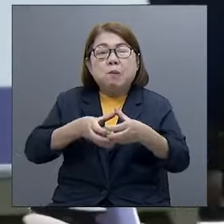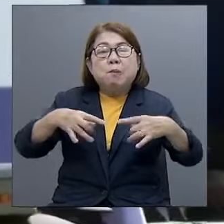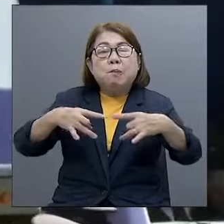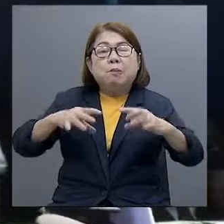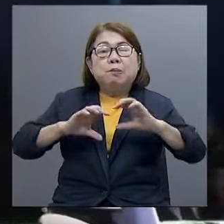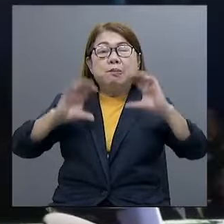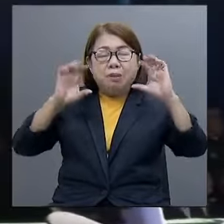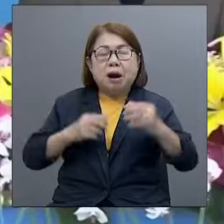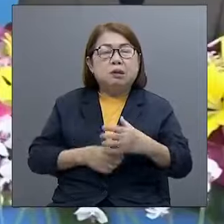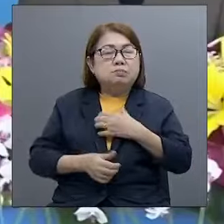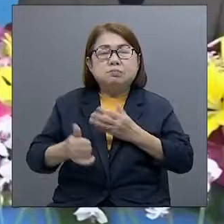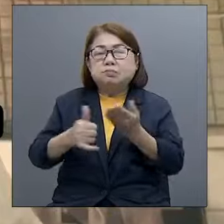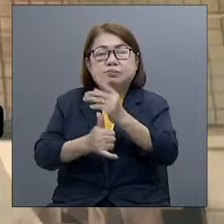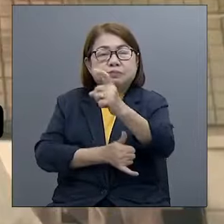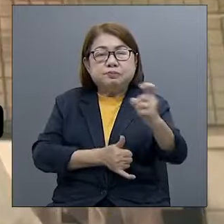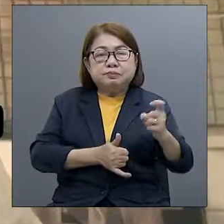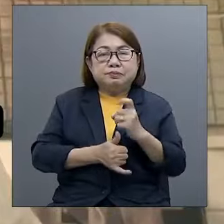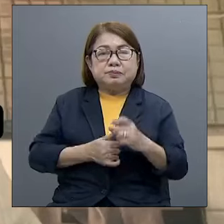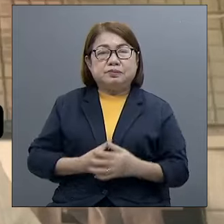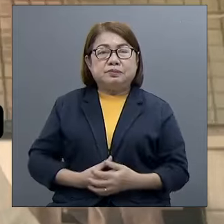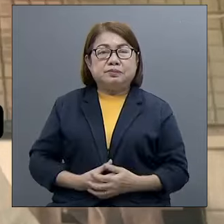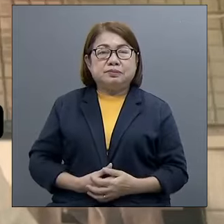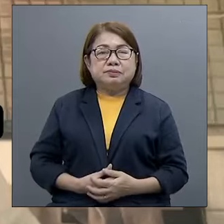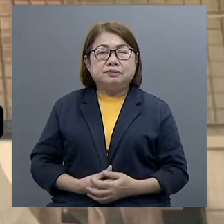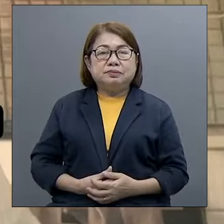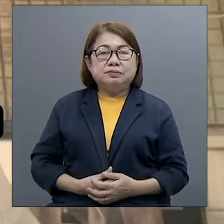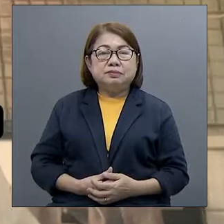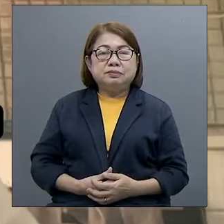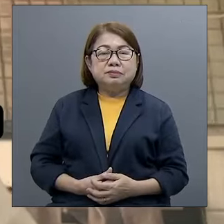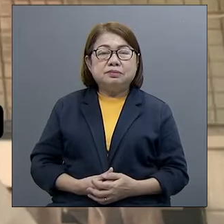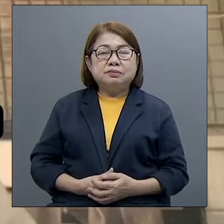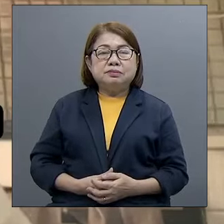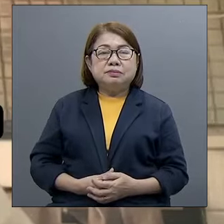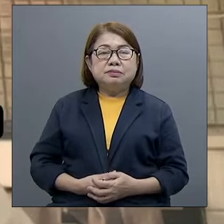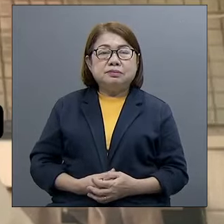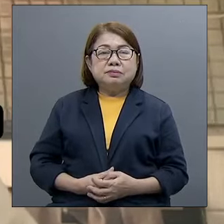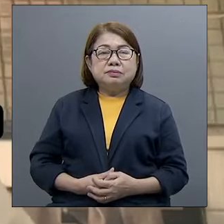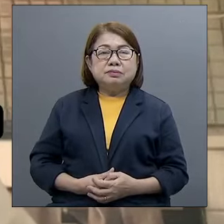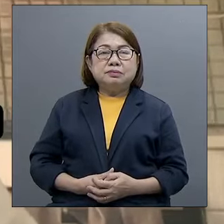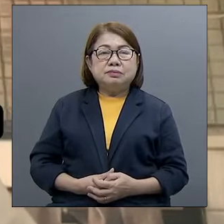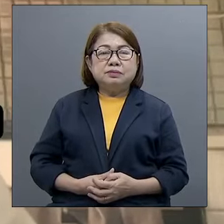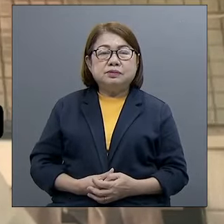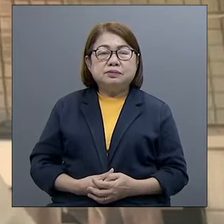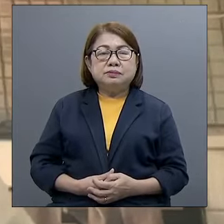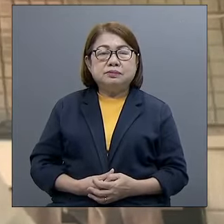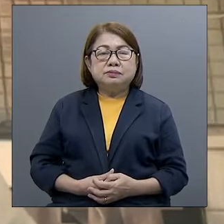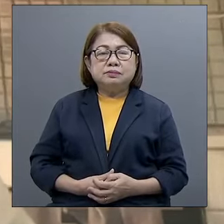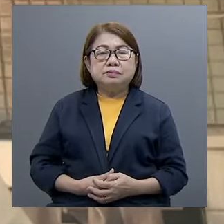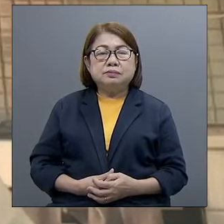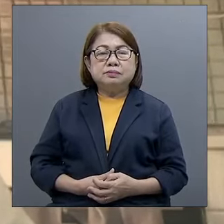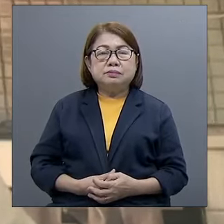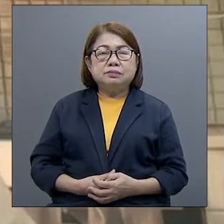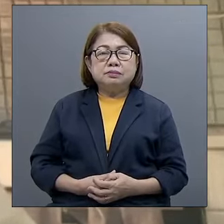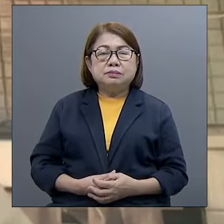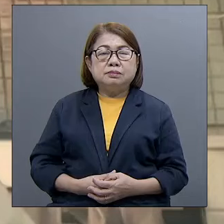ที่สุดค่ะ I think President Raisi has more blood on his hands than any other official of the Islamic Republic. He has spent most